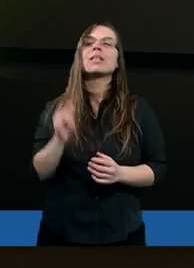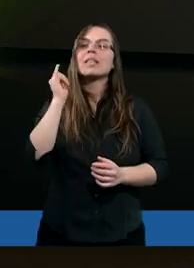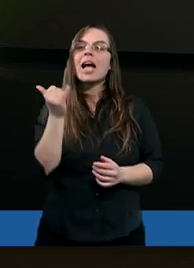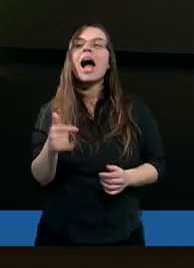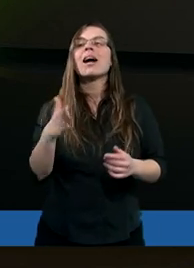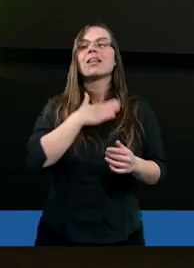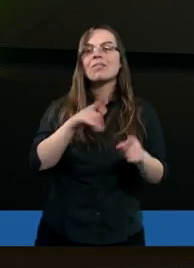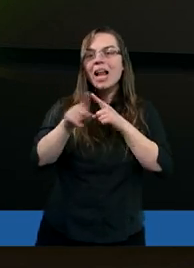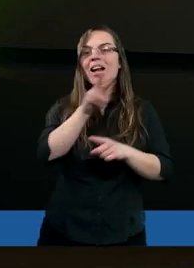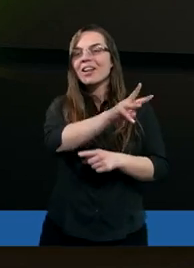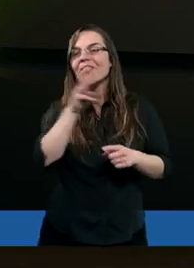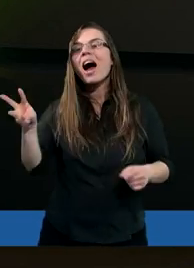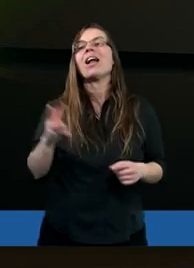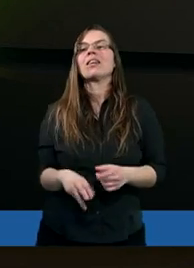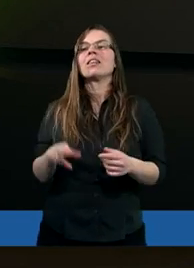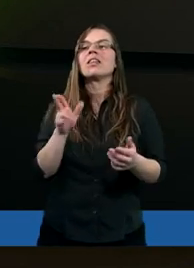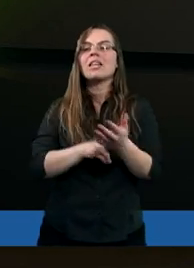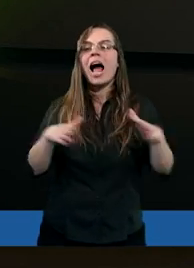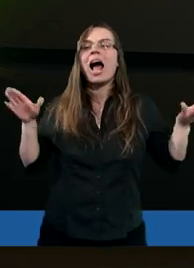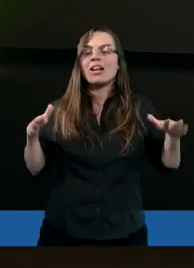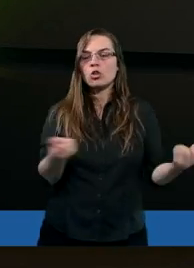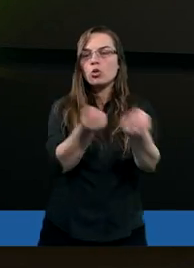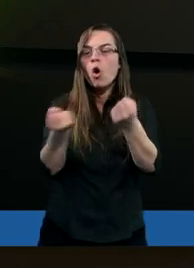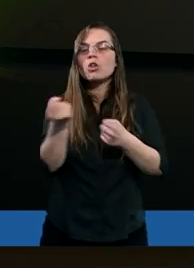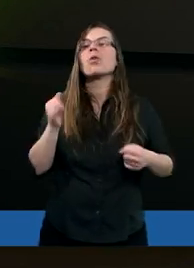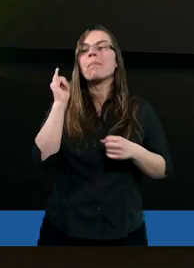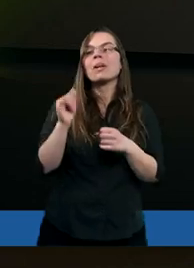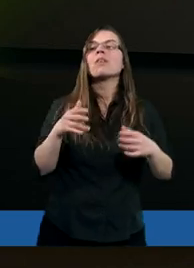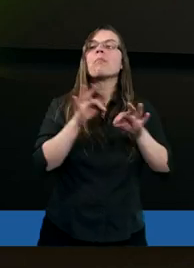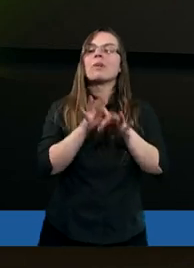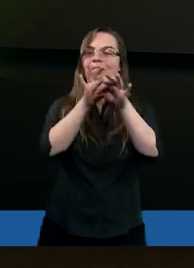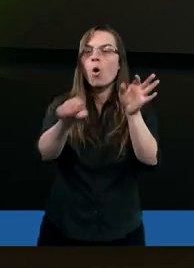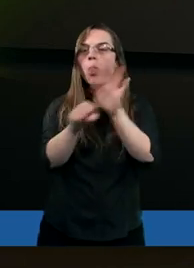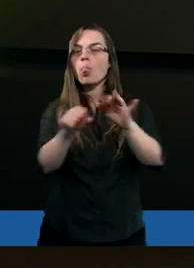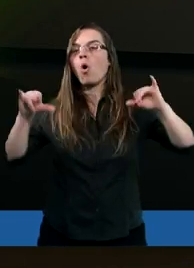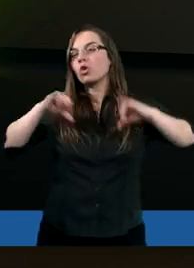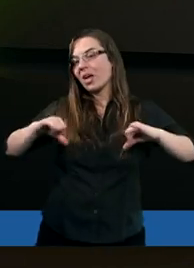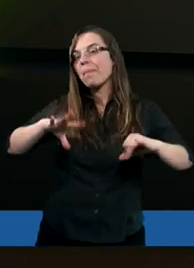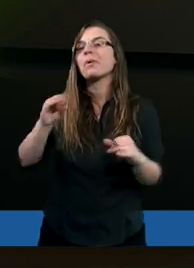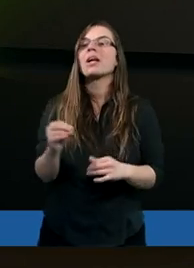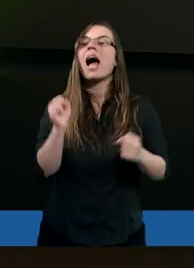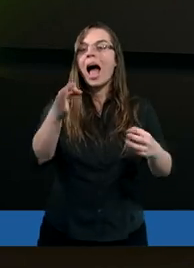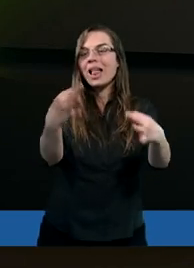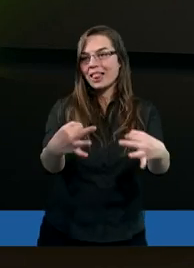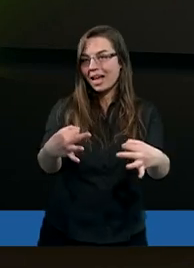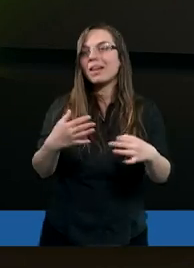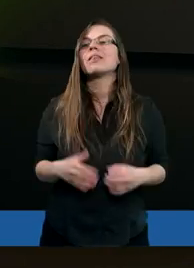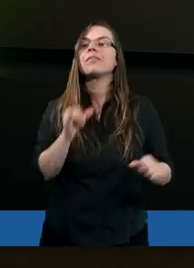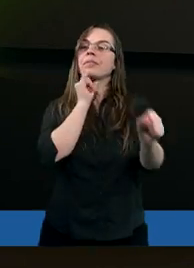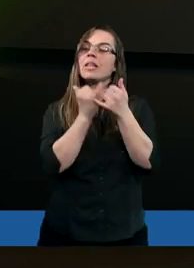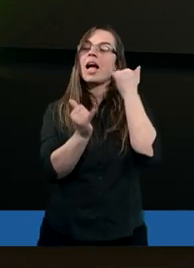jak nosiłem Was na skrzydłach orlich i przywiodłem do siebie. A teraz,